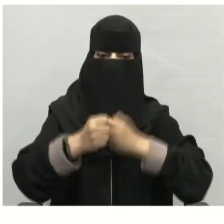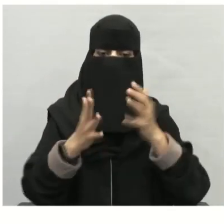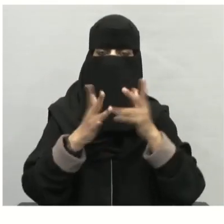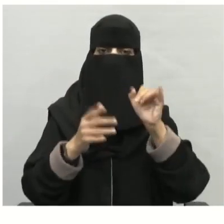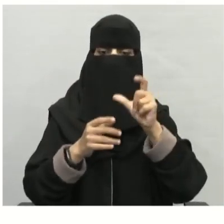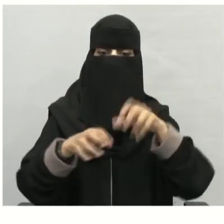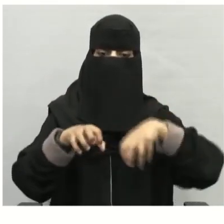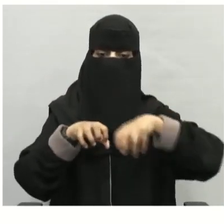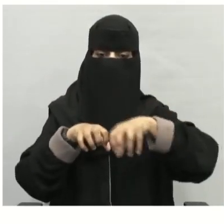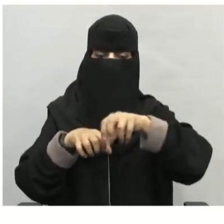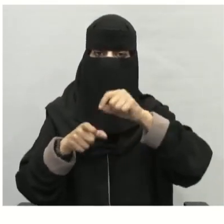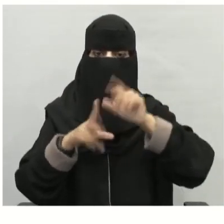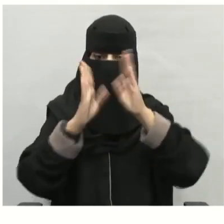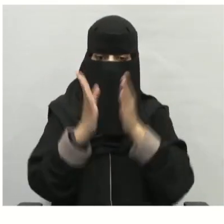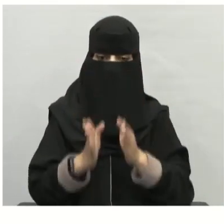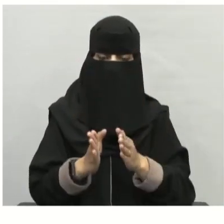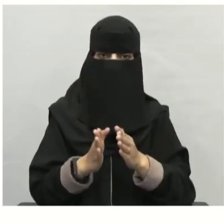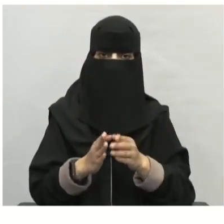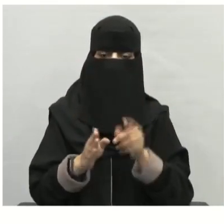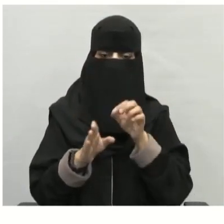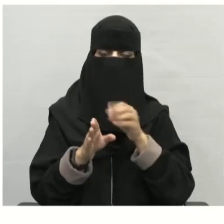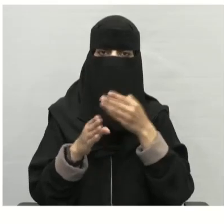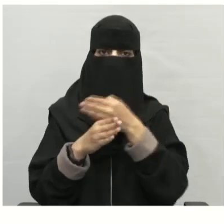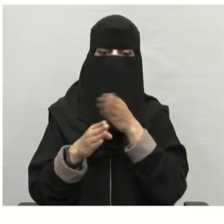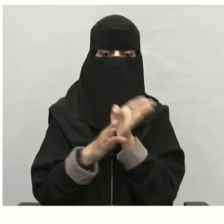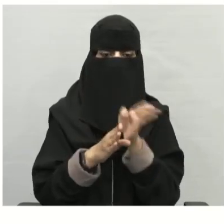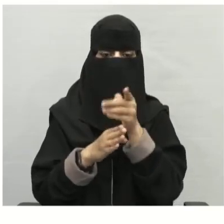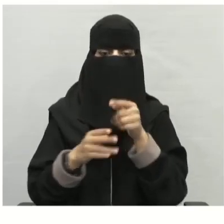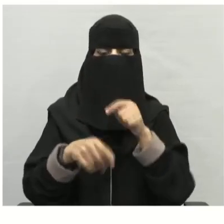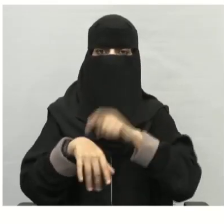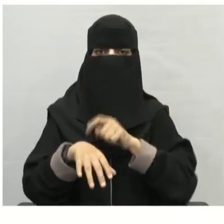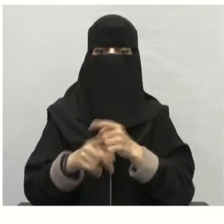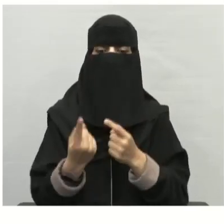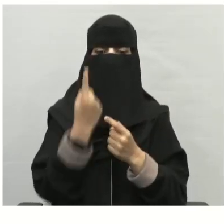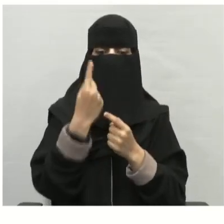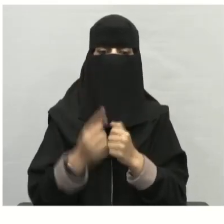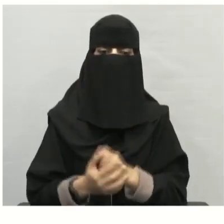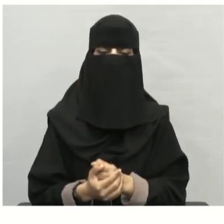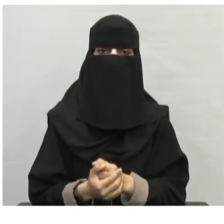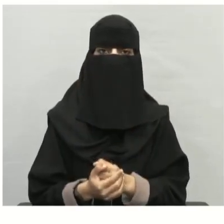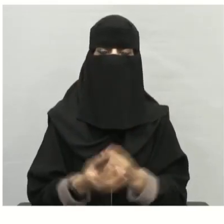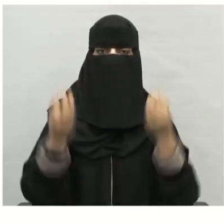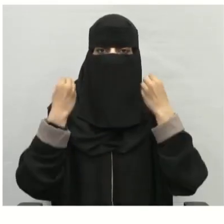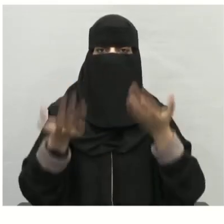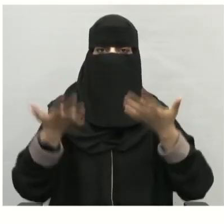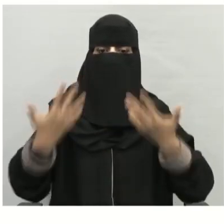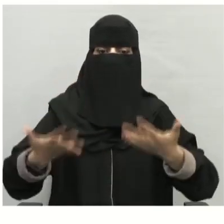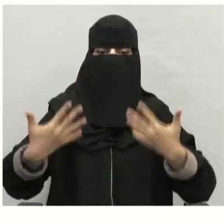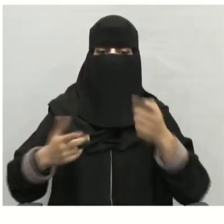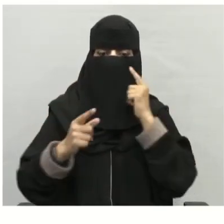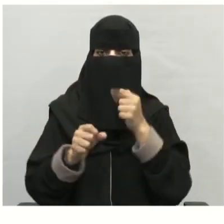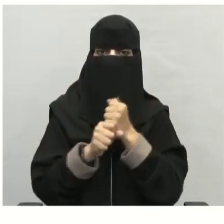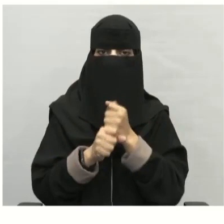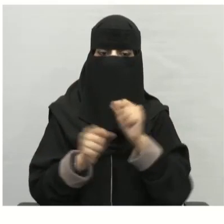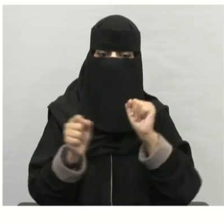اكثر من جزء في الجسم في اتجاهات مختلفه وبنفس الوقت الرشاقه كانوا